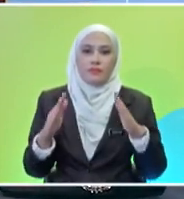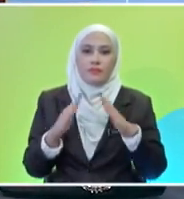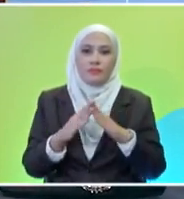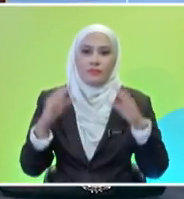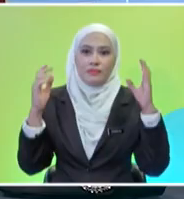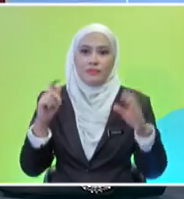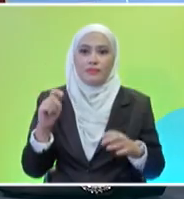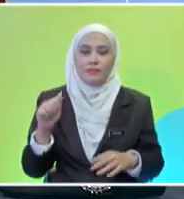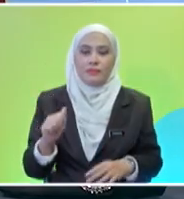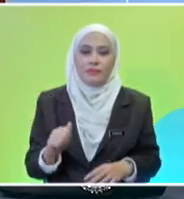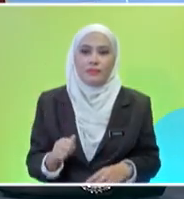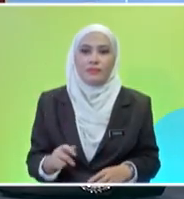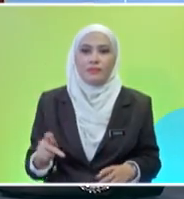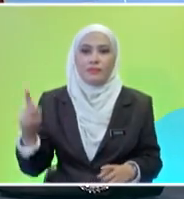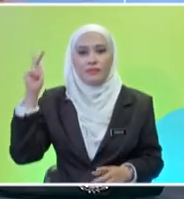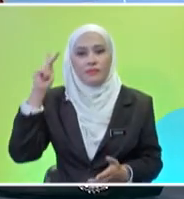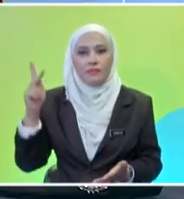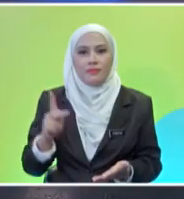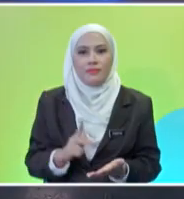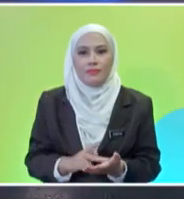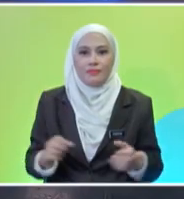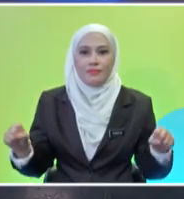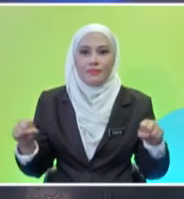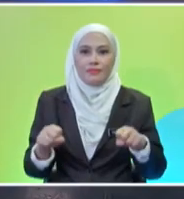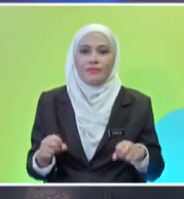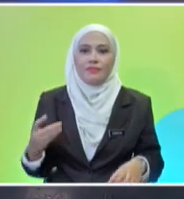Melayu kenali kesenian kita